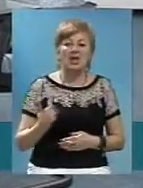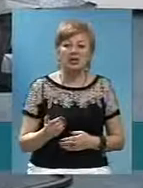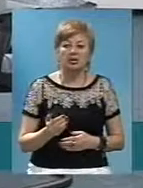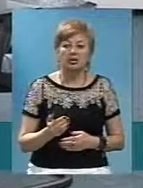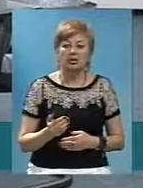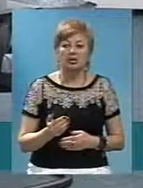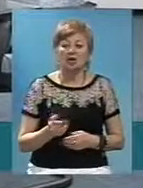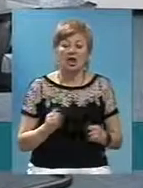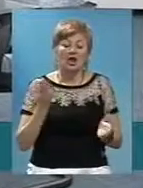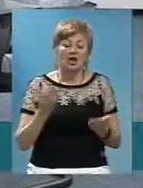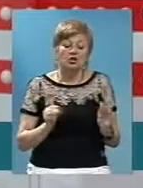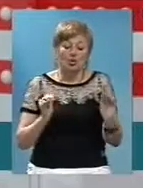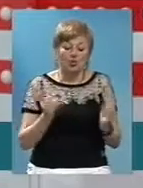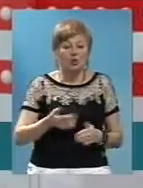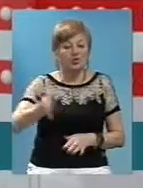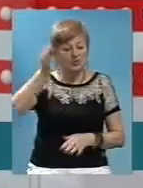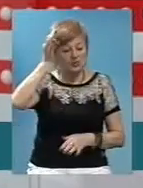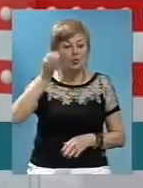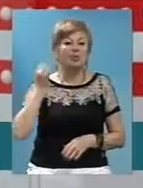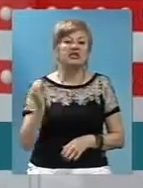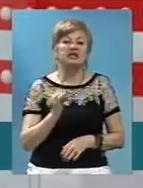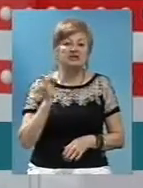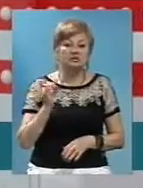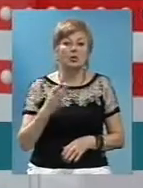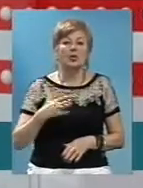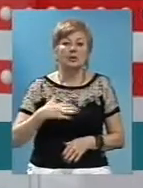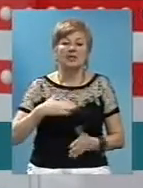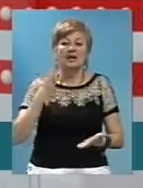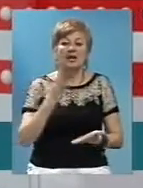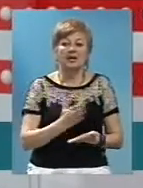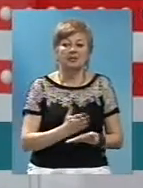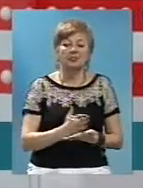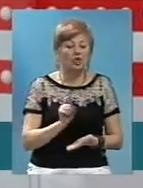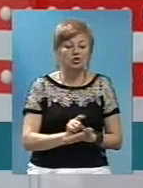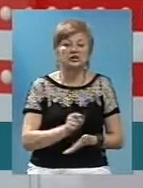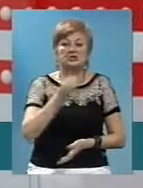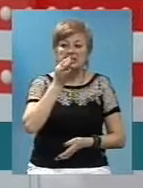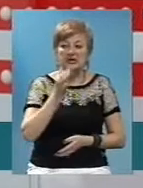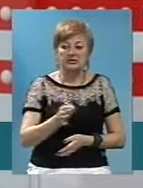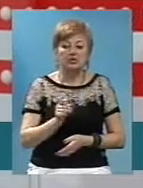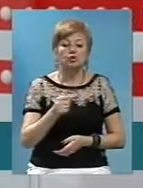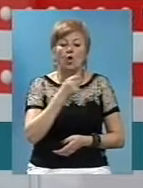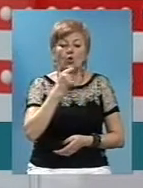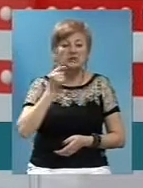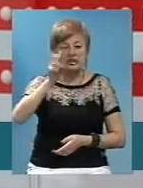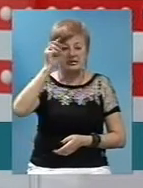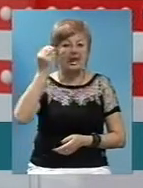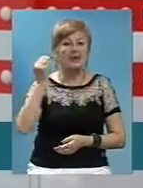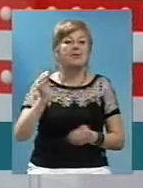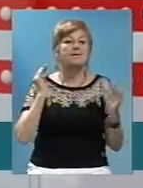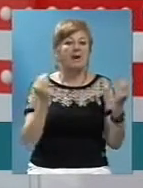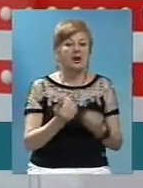Дуже коротко, якщо згадати цю історію, то ми маємо сказати, що Російська імперія виростає з